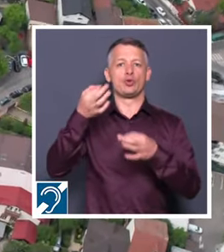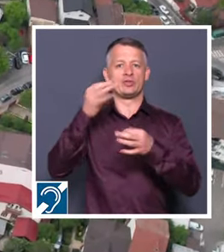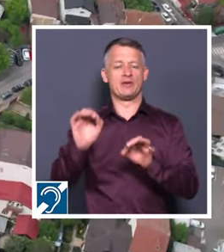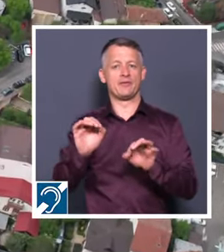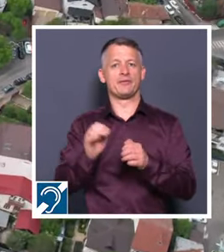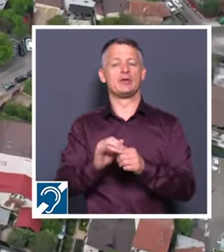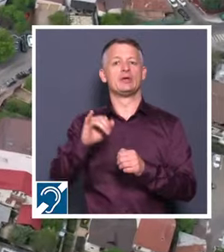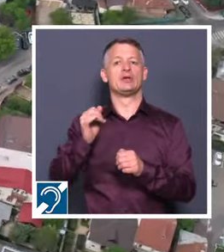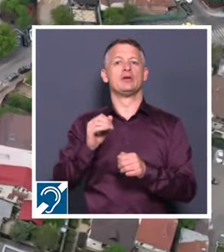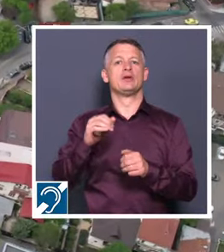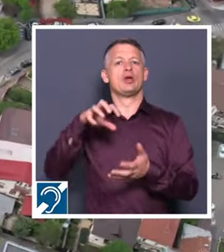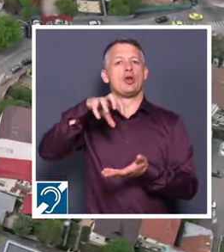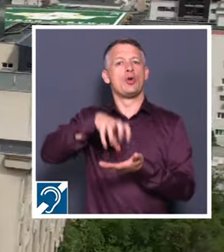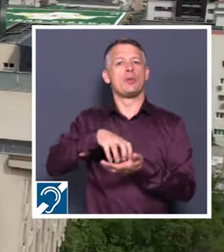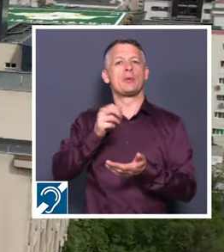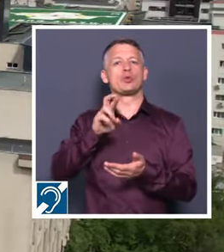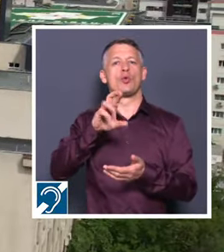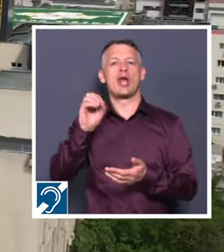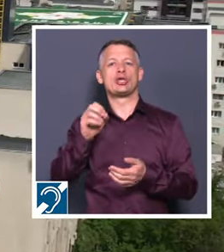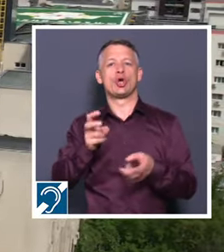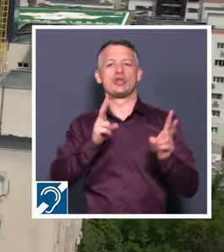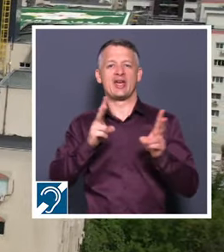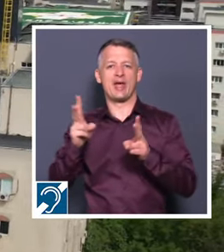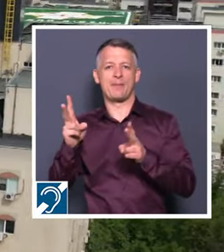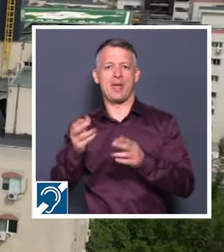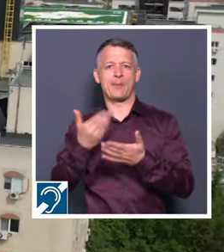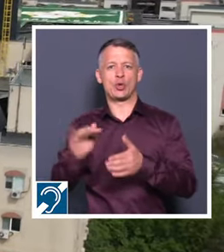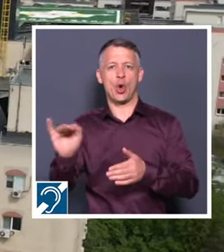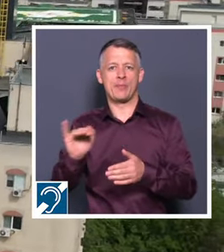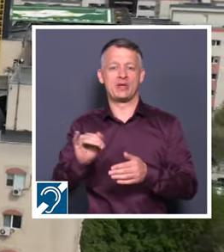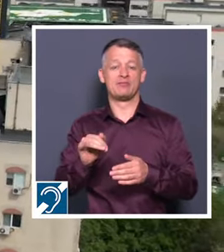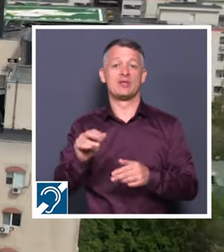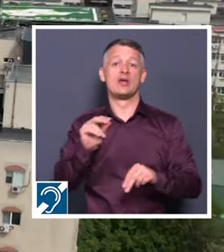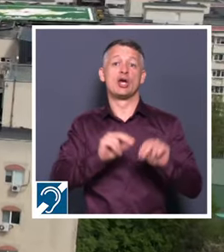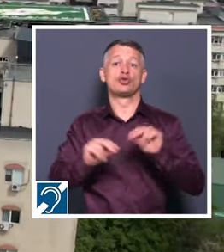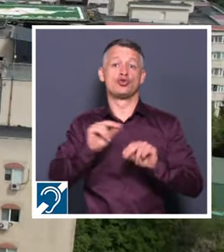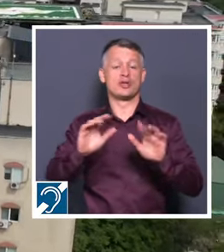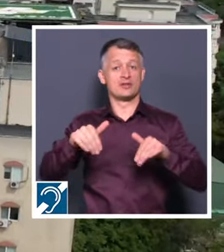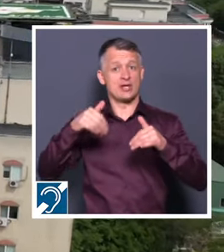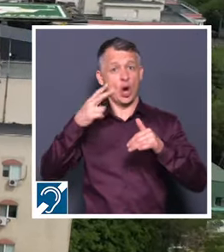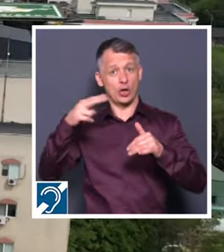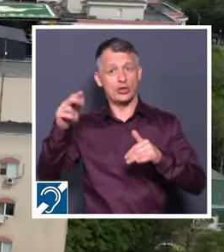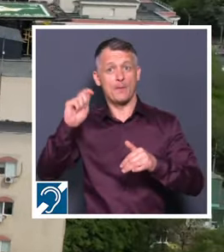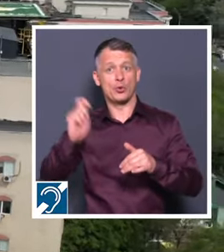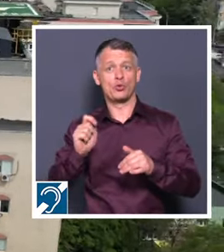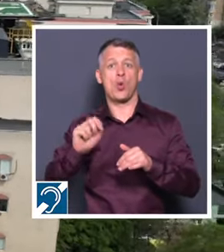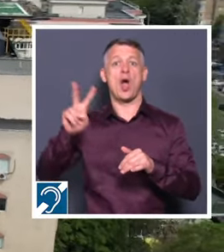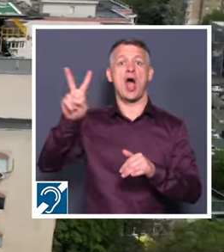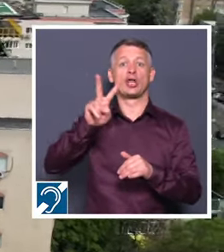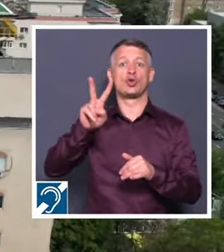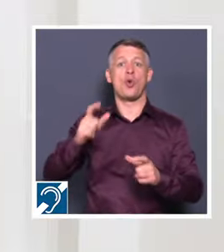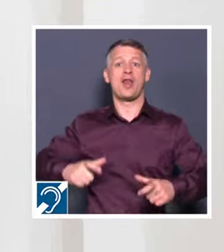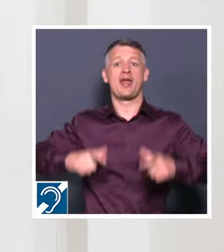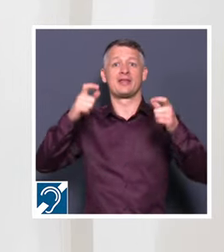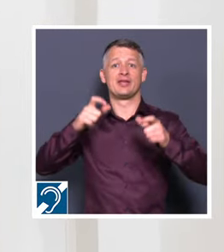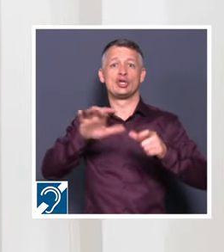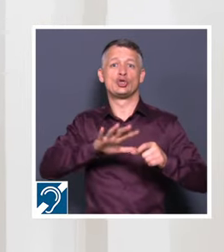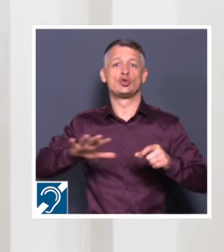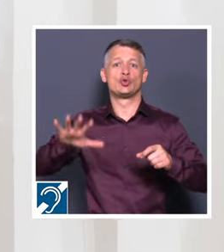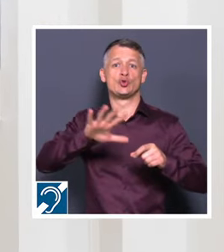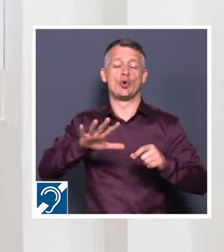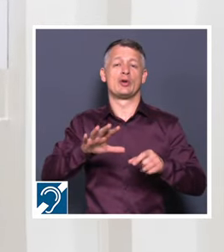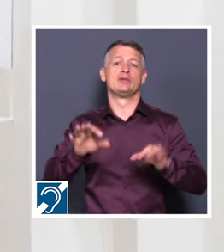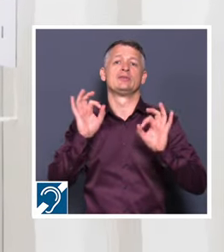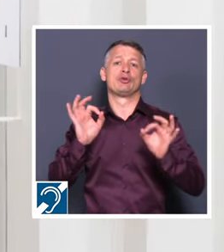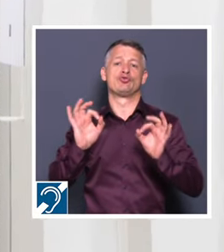departament de radioterapie pediatrică, iar Dăruiește Viață va continua proiectul cu a doua clădire, un campus medical. Astfel vor